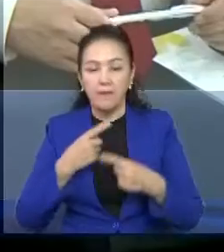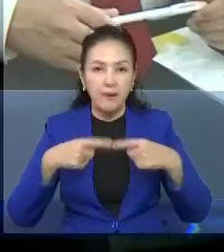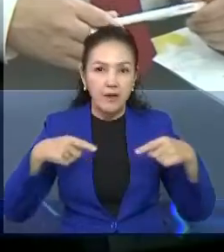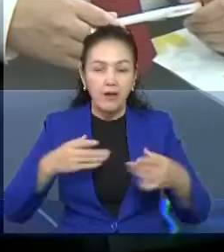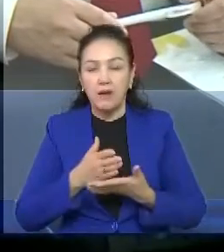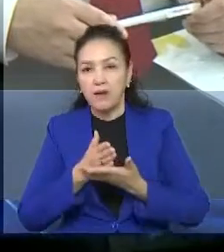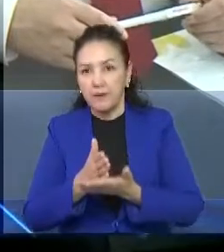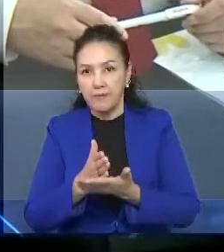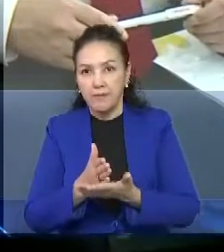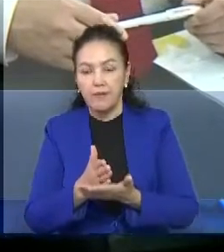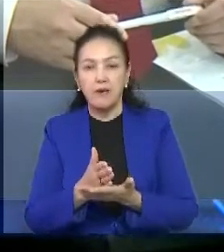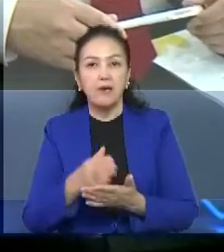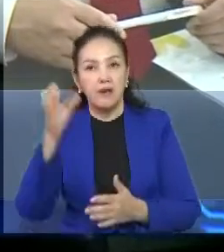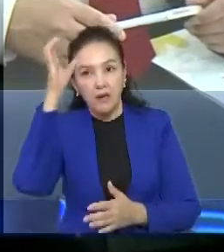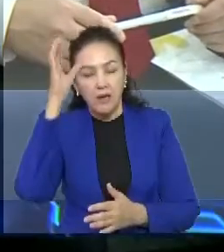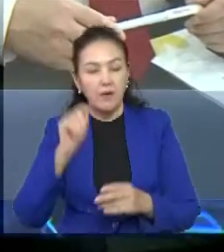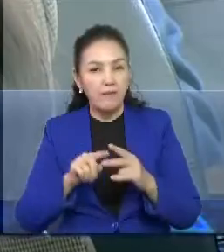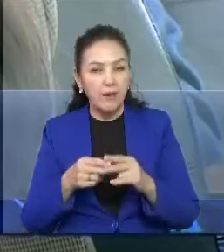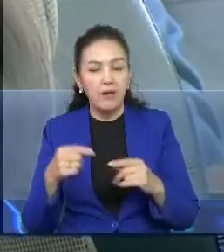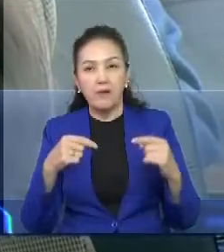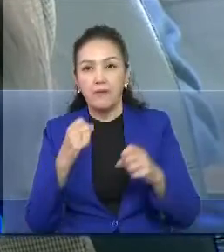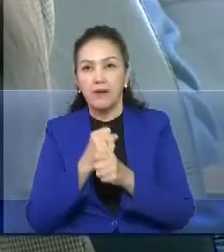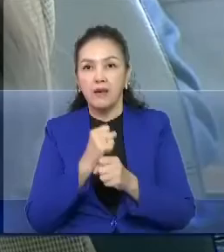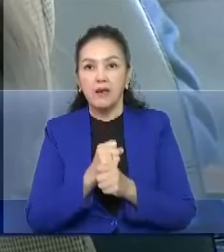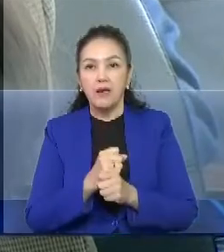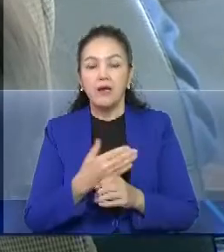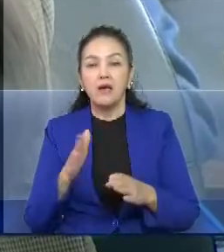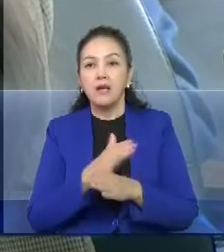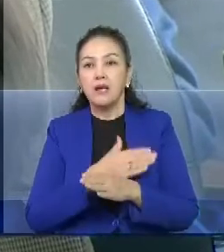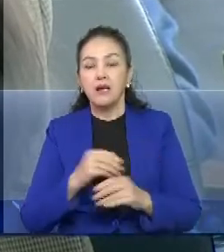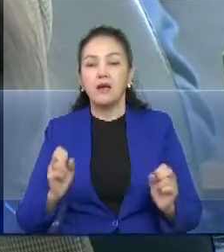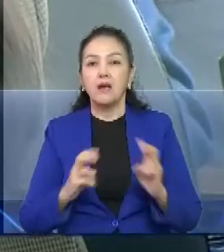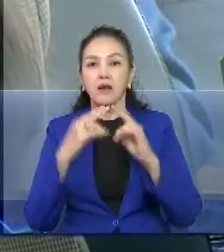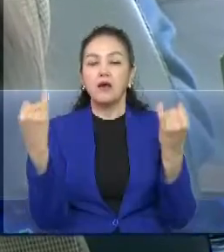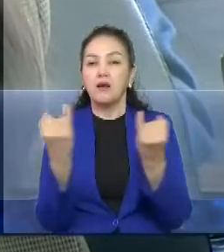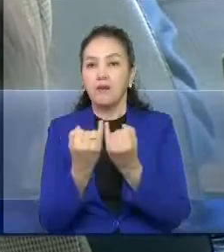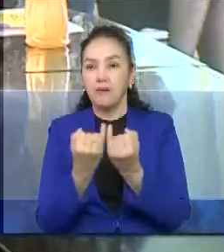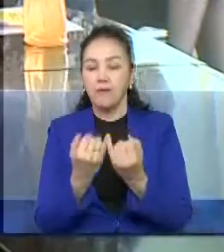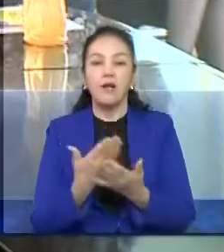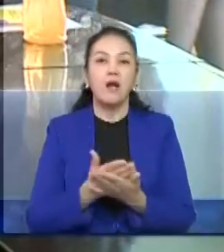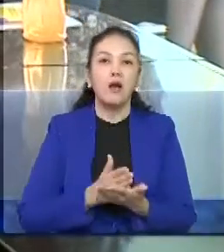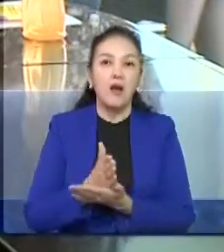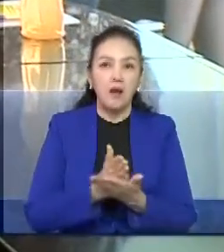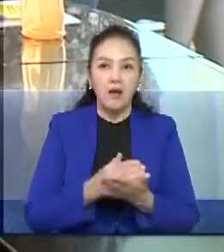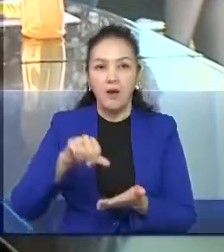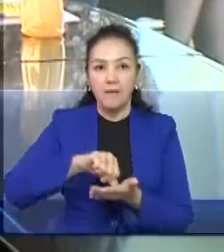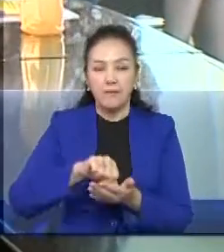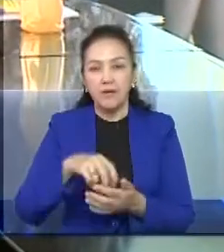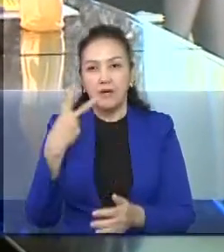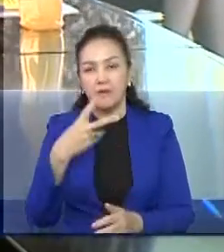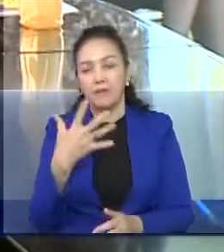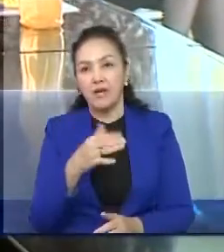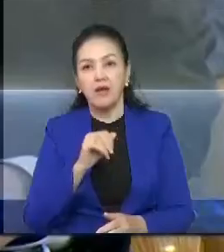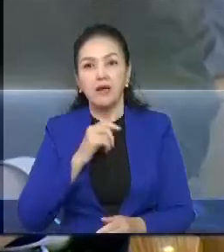различным направлениям. Знаниями инструментов взаимодействия как раз и делятся столичные гости. В семинаре для госслужащих приняли участие